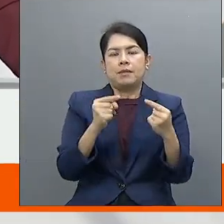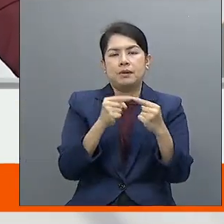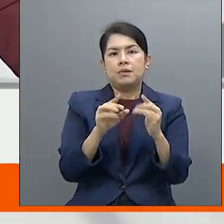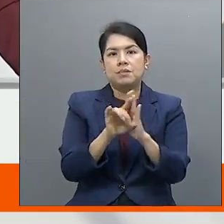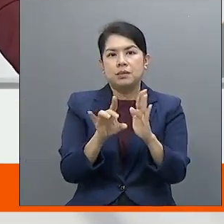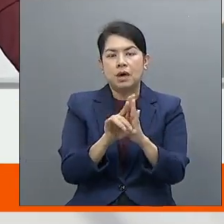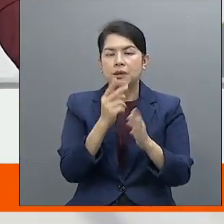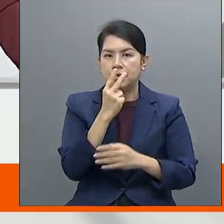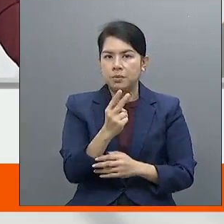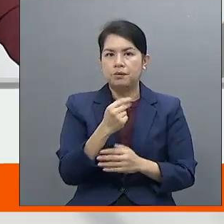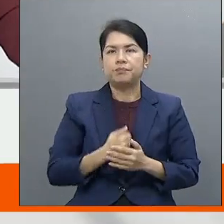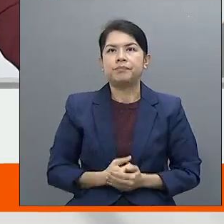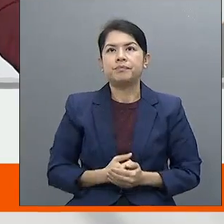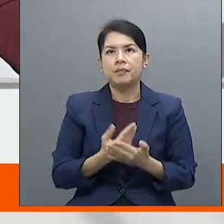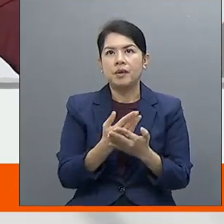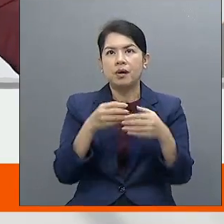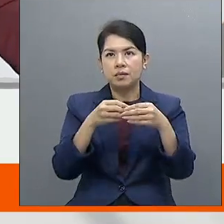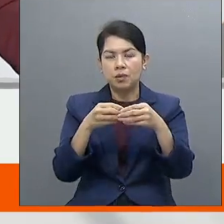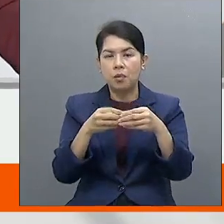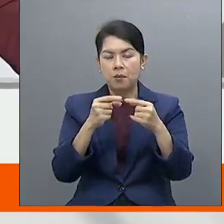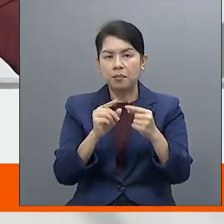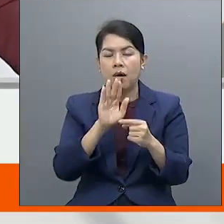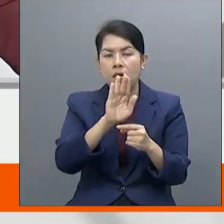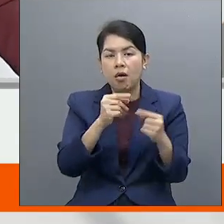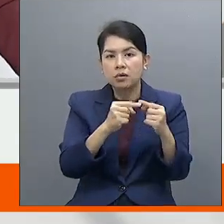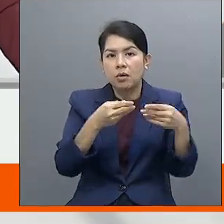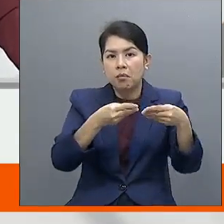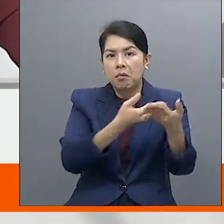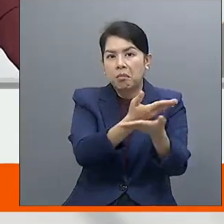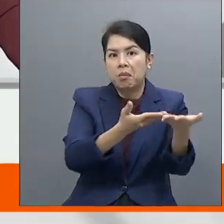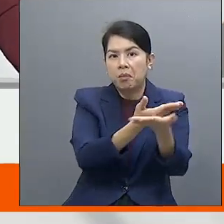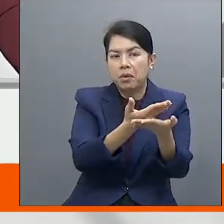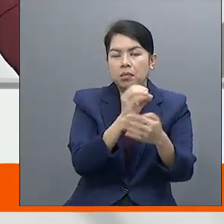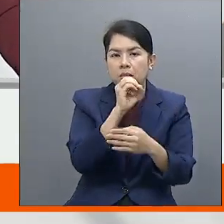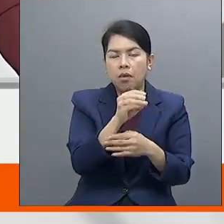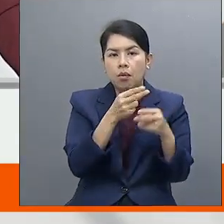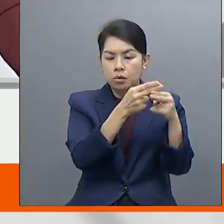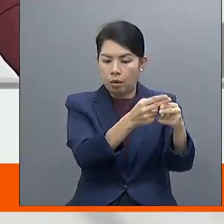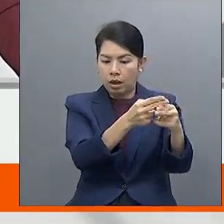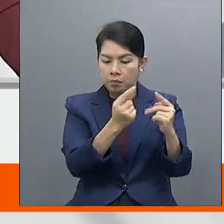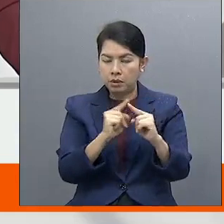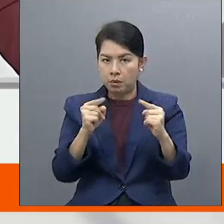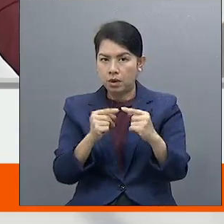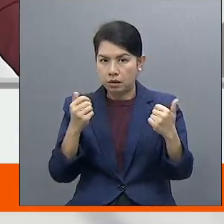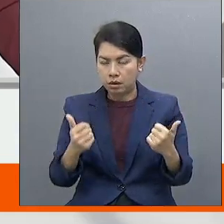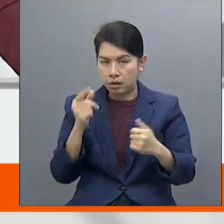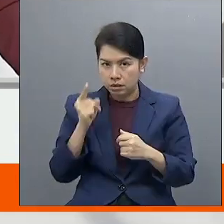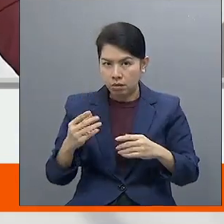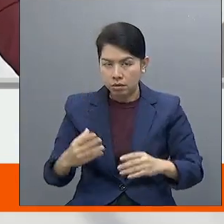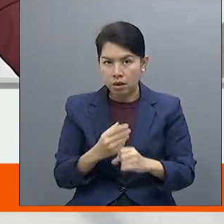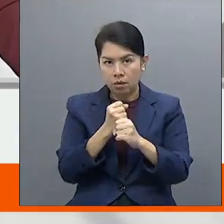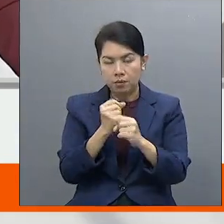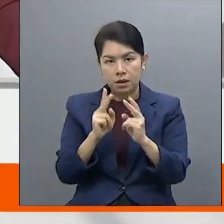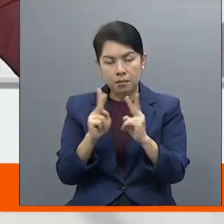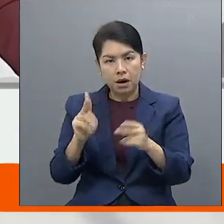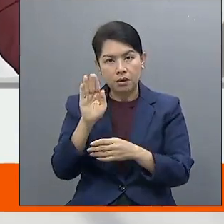เมื่อวานนี้ว่าสิ่งที่เทมเจรจาไปพูดเป็นความเห็นส่วนตัวสุดท้ายแล้วต้องกลับมาเคาะที่กรรมการบริหารพรรคมันกำลังบ่ง